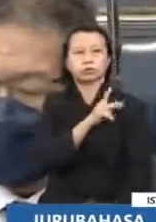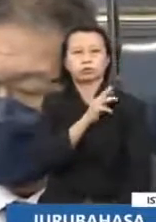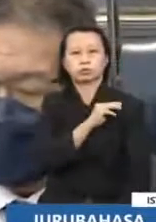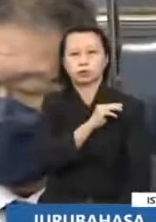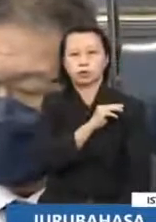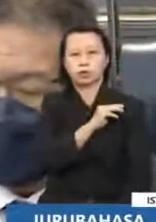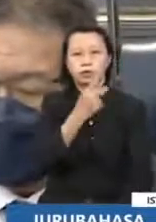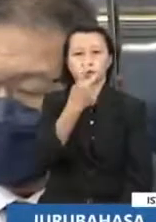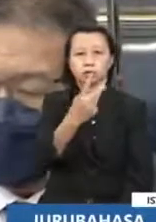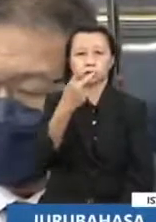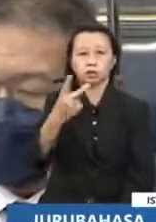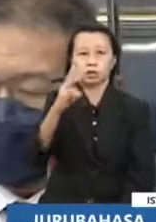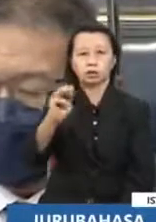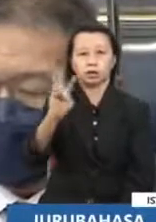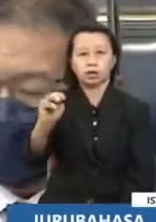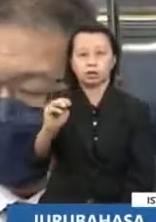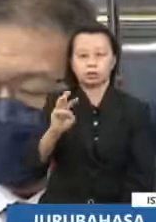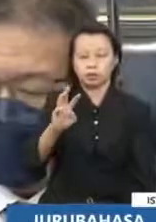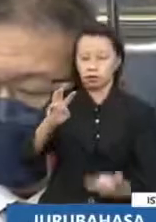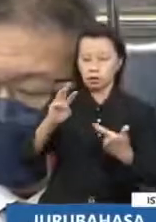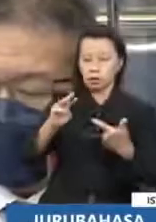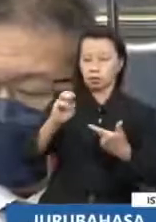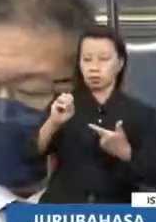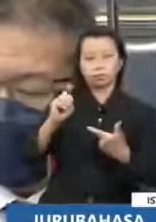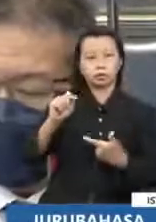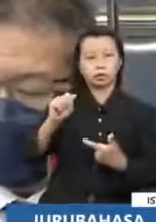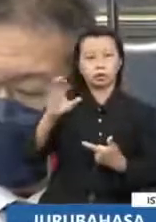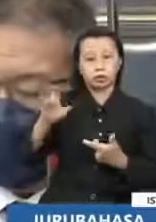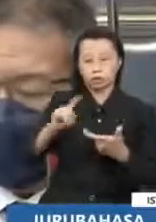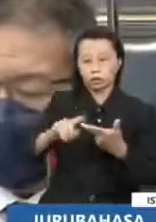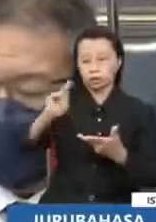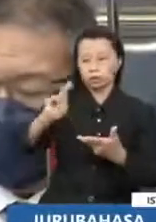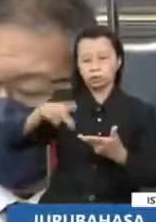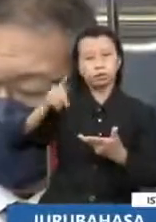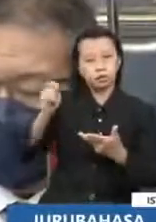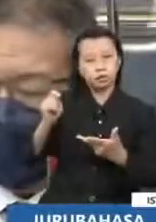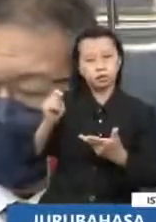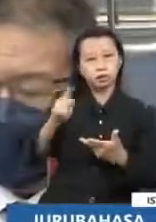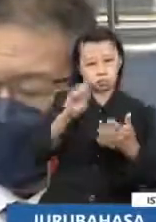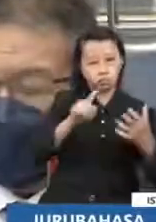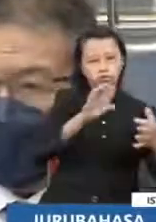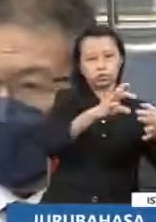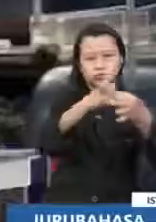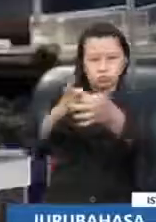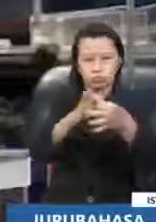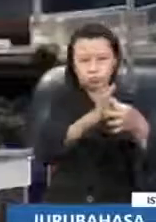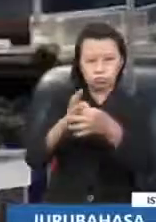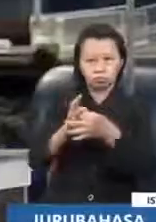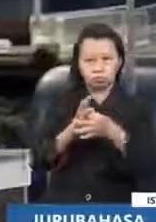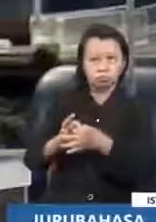Kementerian KKMM, MOTEC, termasuk KPT dan sebagainya. Tak, soalan saya tadi, maaf.